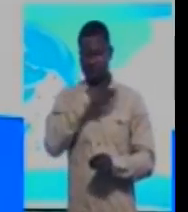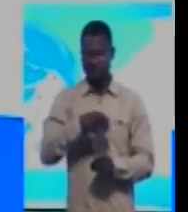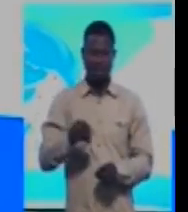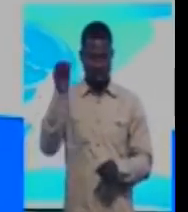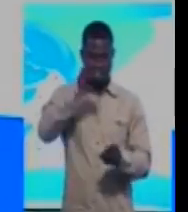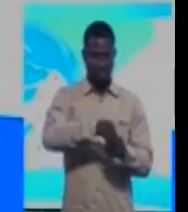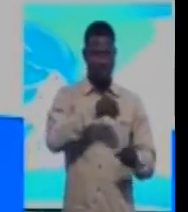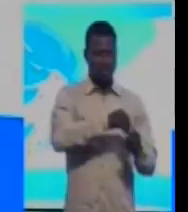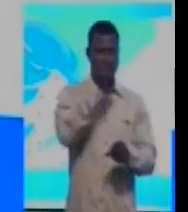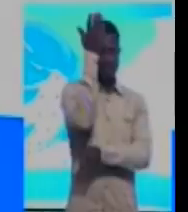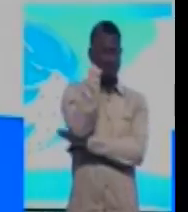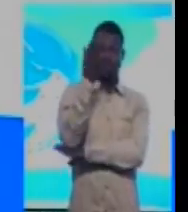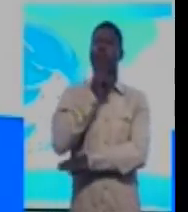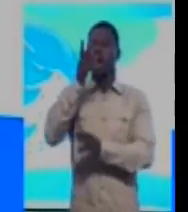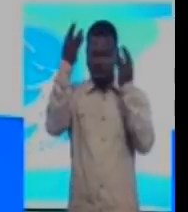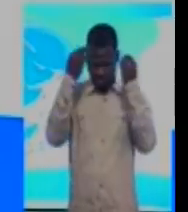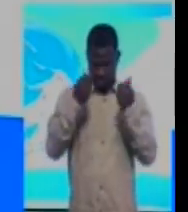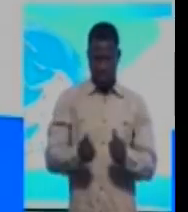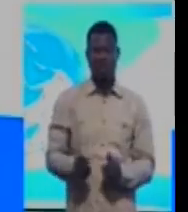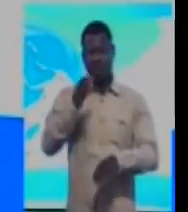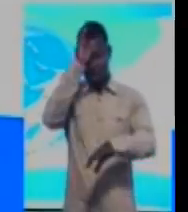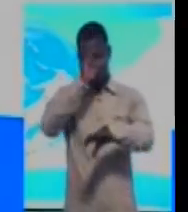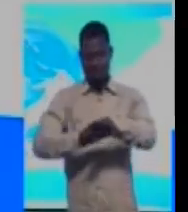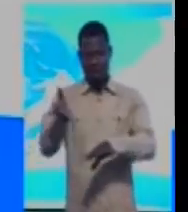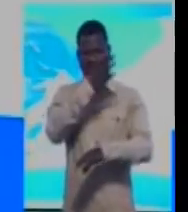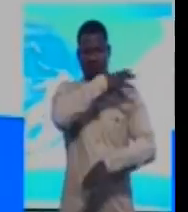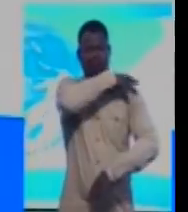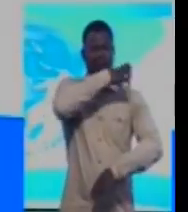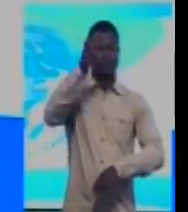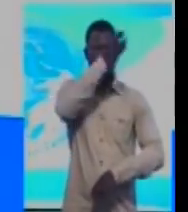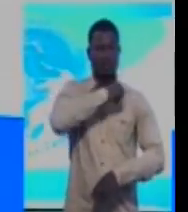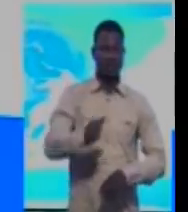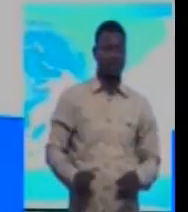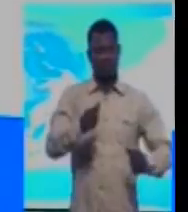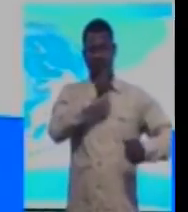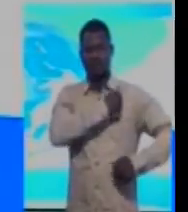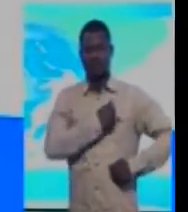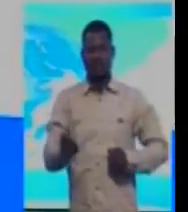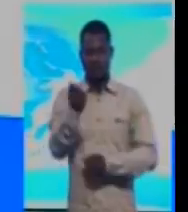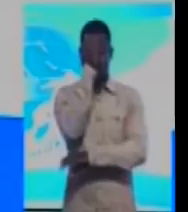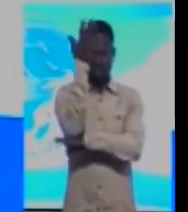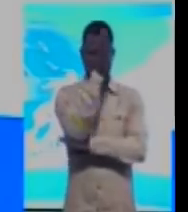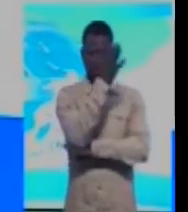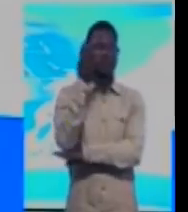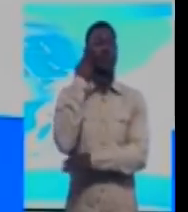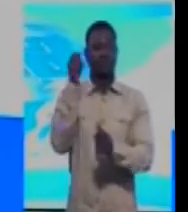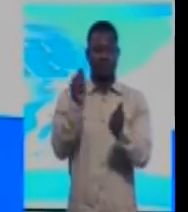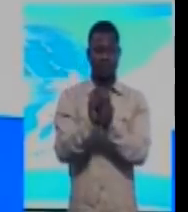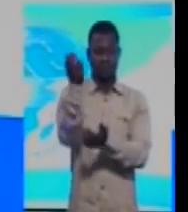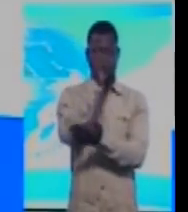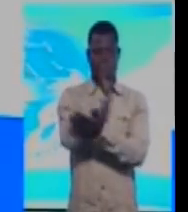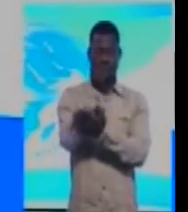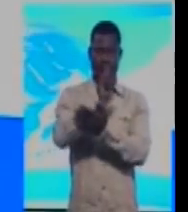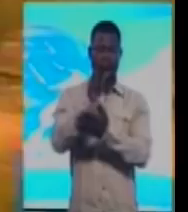d'où l'appel du chef de poste forestier à toutes les bonnes volontés. Ces mots nous sont rapportés par Oscar Soulama et